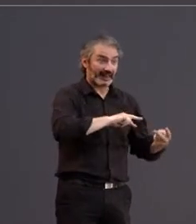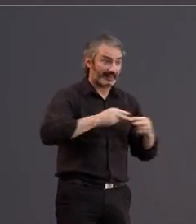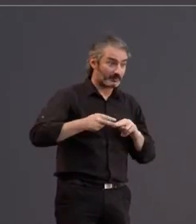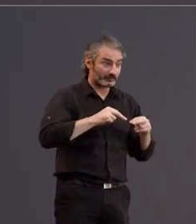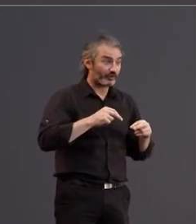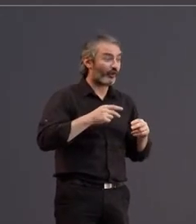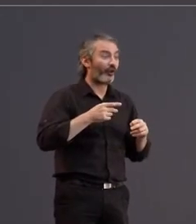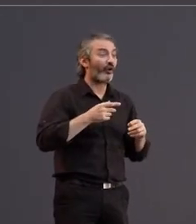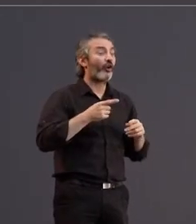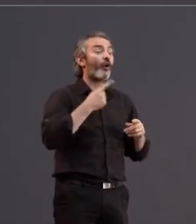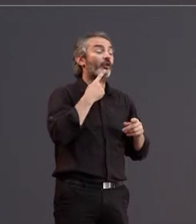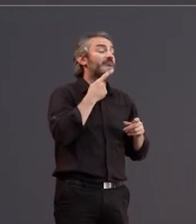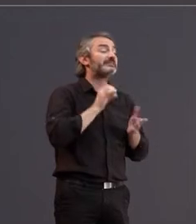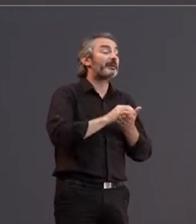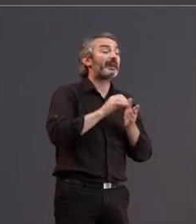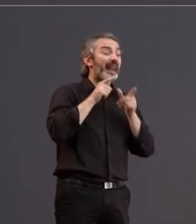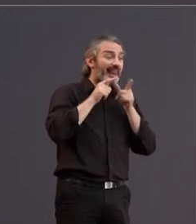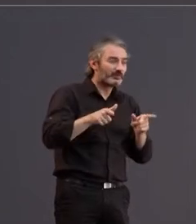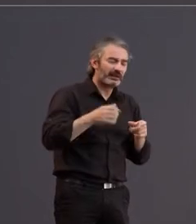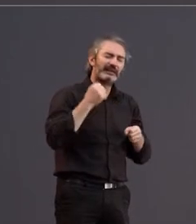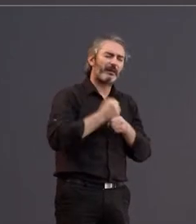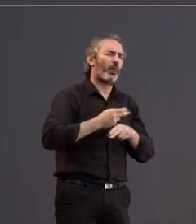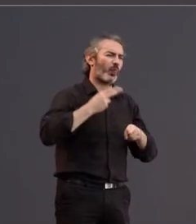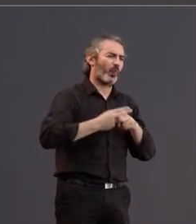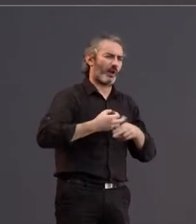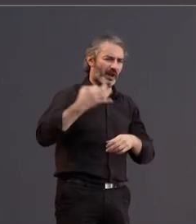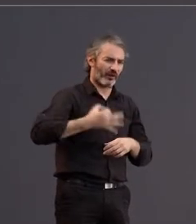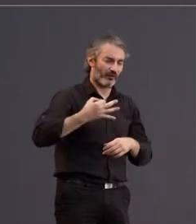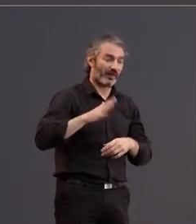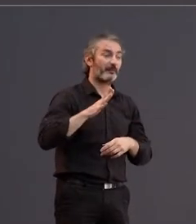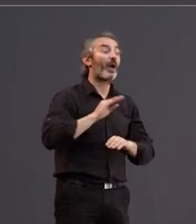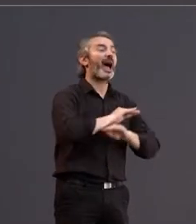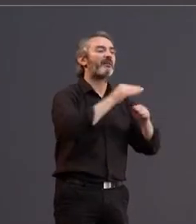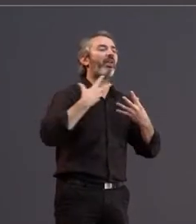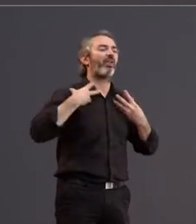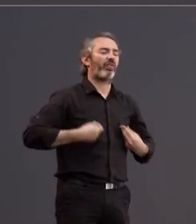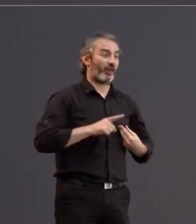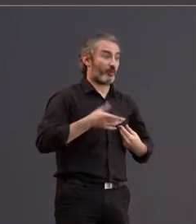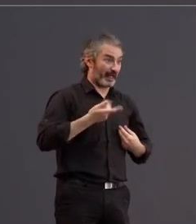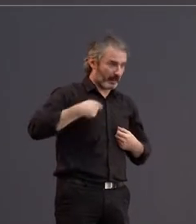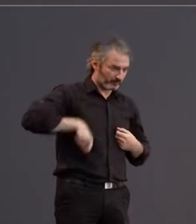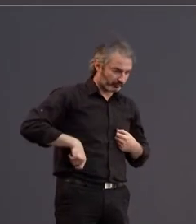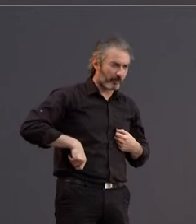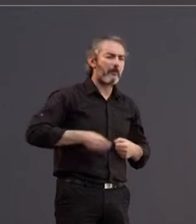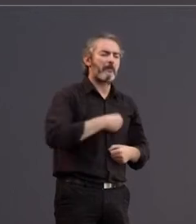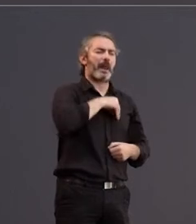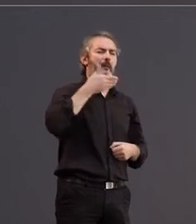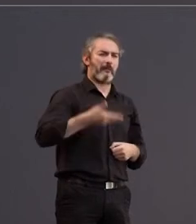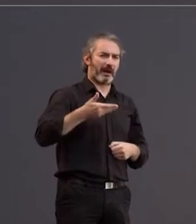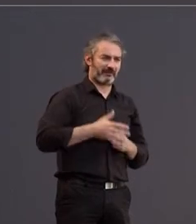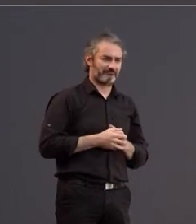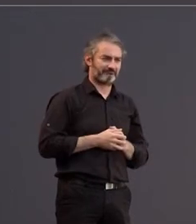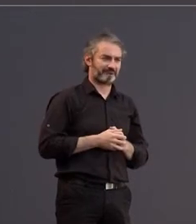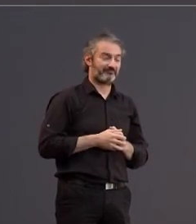a oferir serveis lingüístics, haureu de treballar de valent. Però procureu no desanimar-vos perquè aquesta professió val la pena.